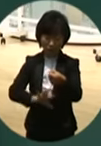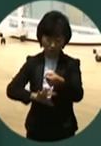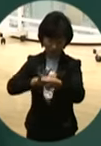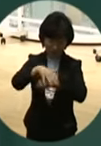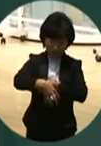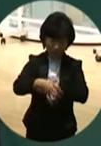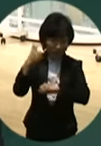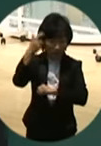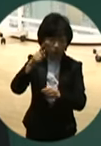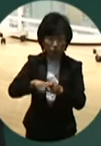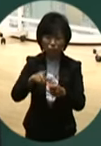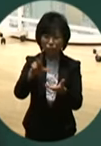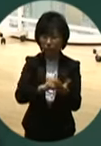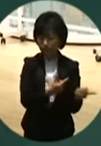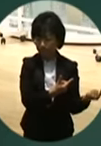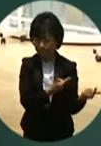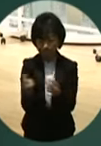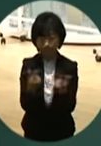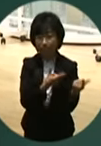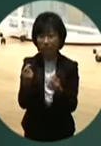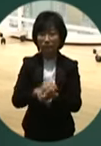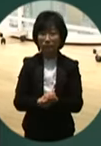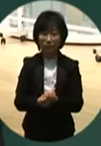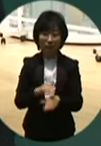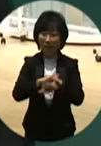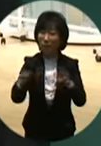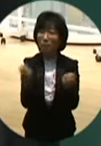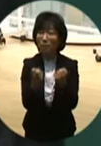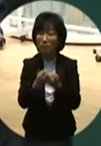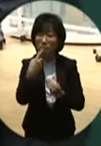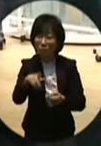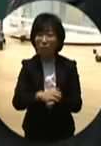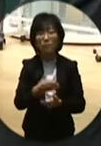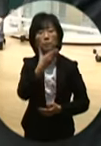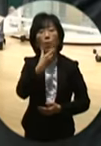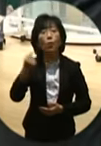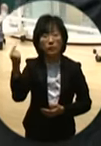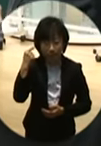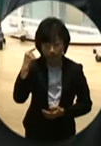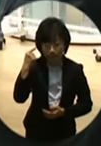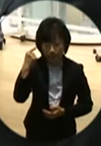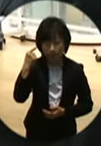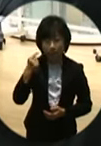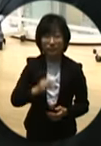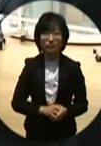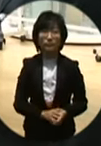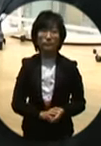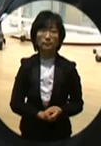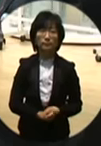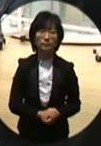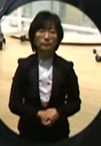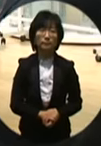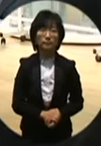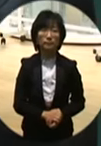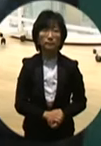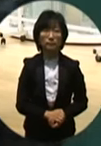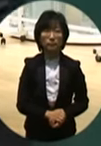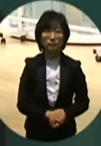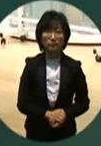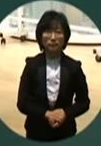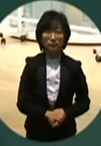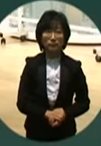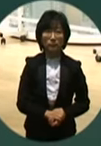똑같습니다. 그래서 복음이면 해결되는 겁니다. And the spiritual problems all over the world is exactly the same. That is why it can be solved only by the gospel. 이걸 못